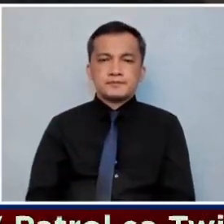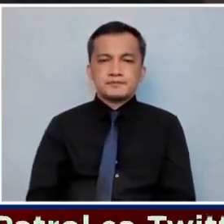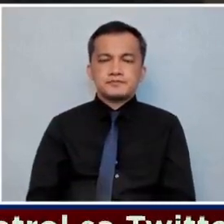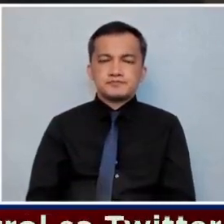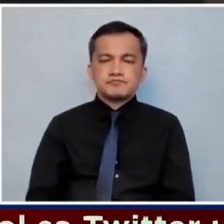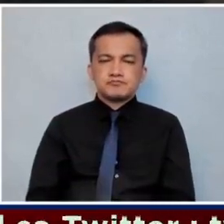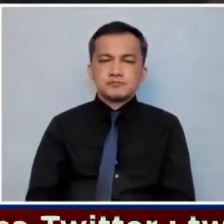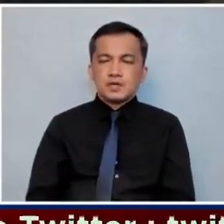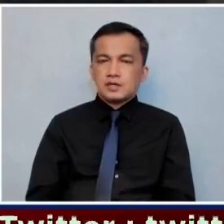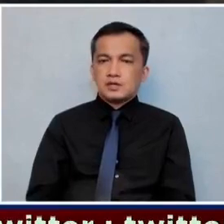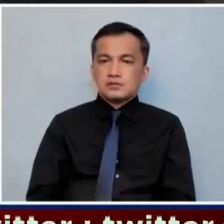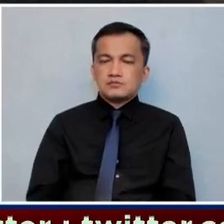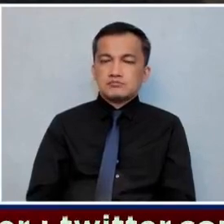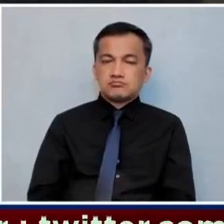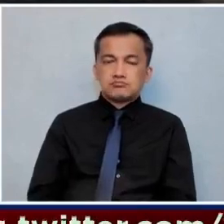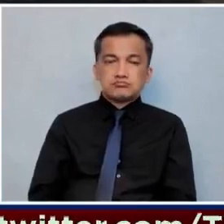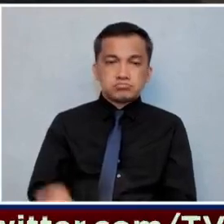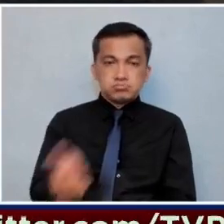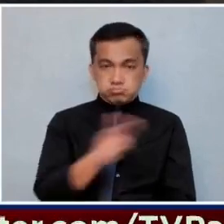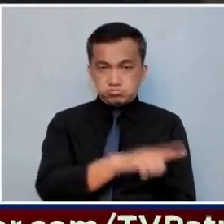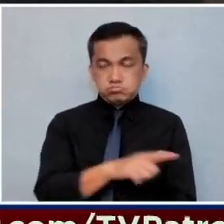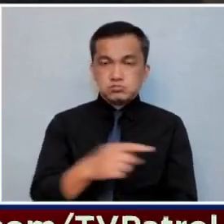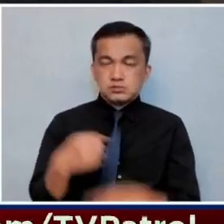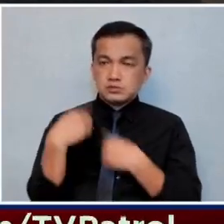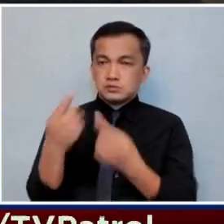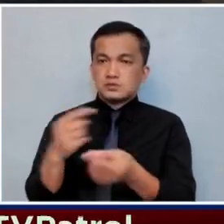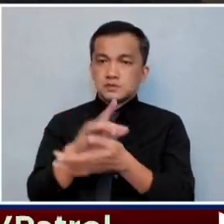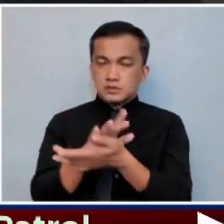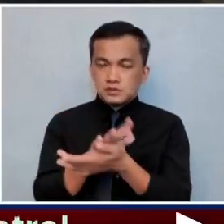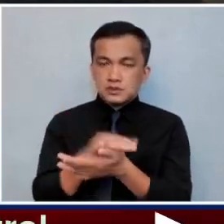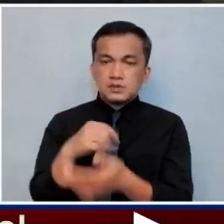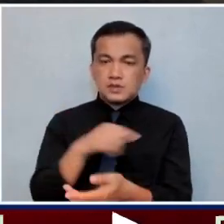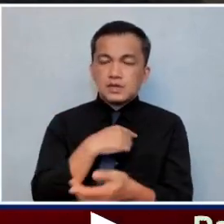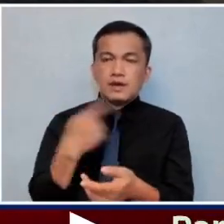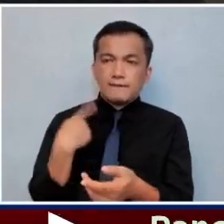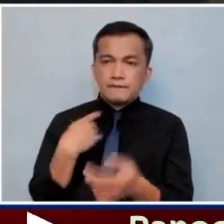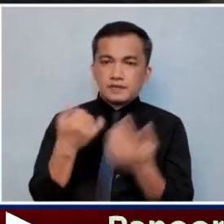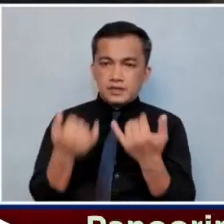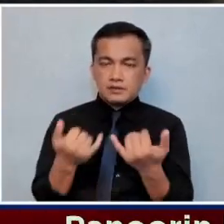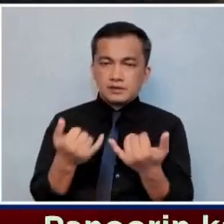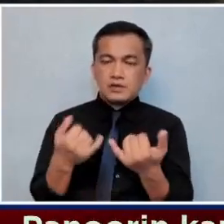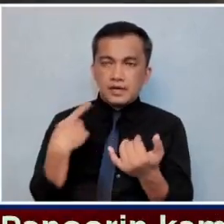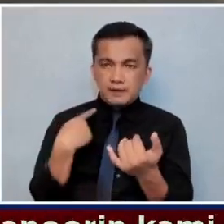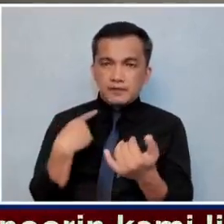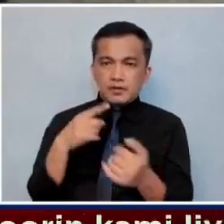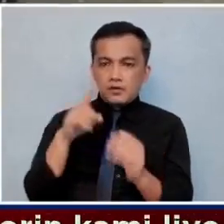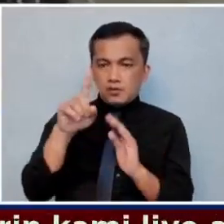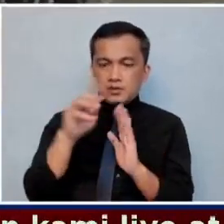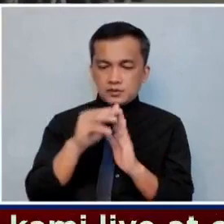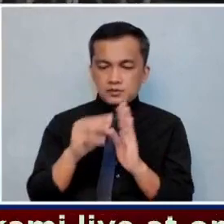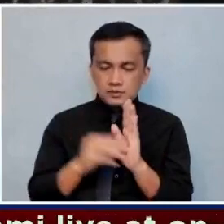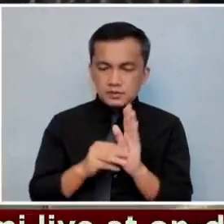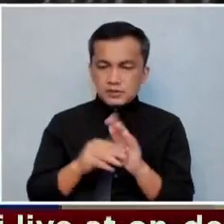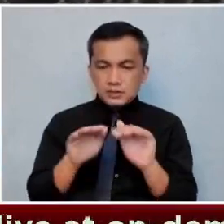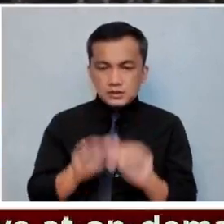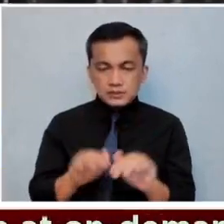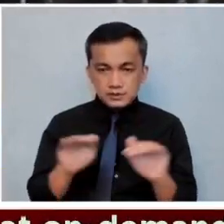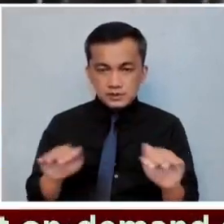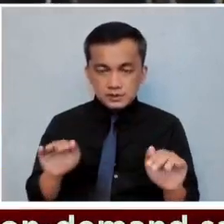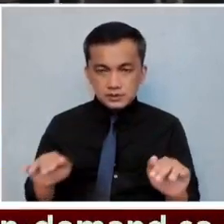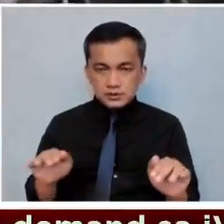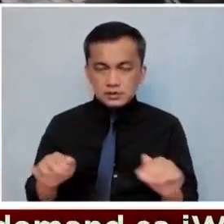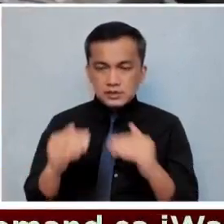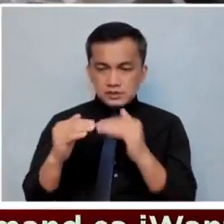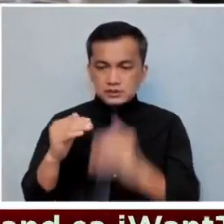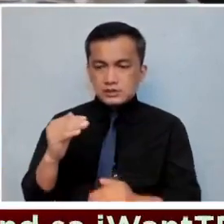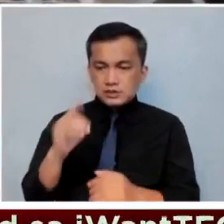During this pandemic period that we've had, we now have around 1 million children less than 1 year old who